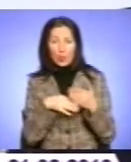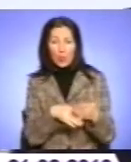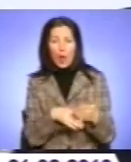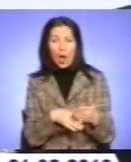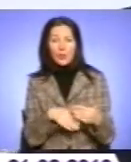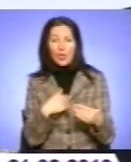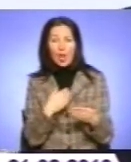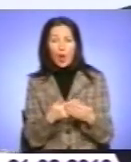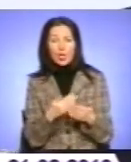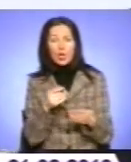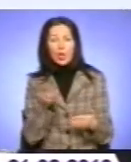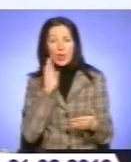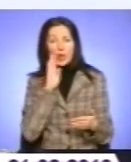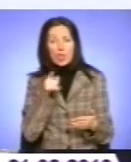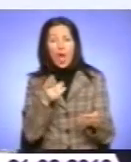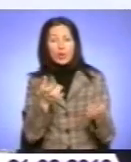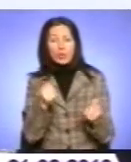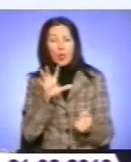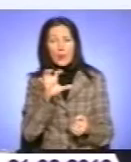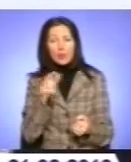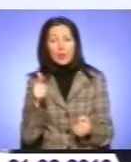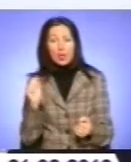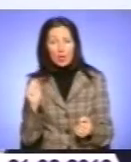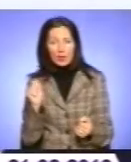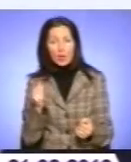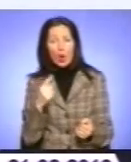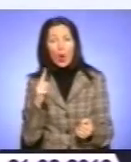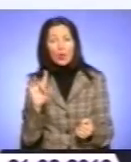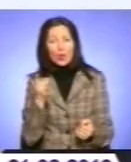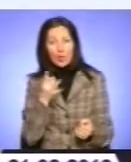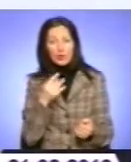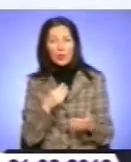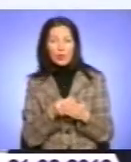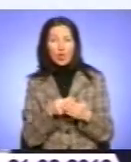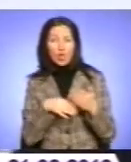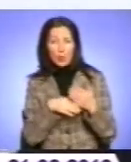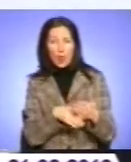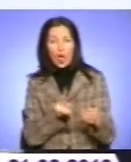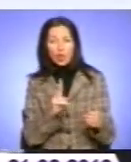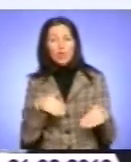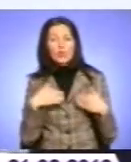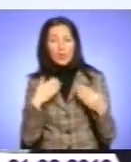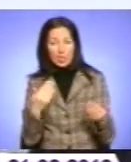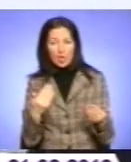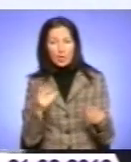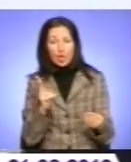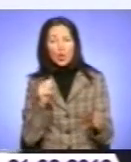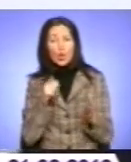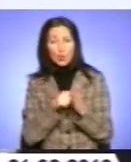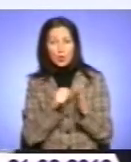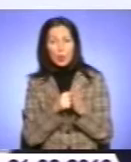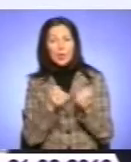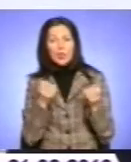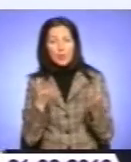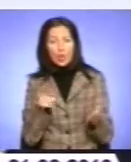от вона отримала 500 гривень одноразової матеріальної допомоги. Хто звертається, хто стукає,